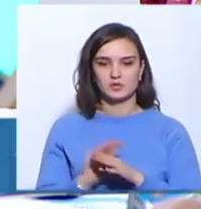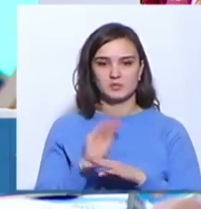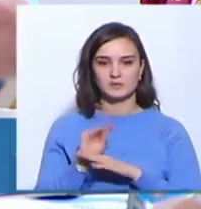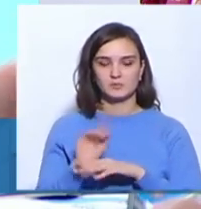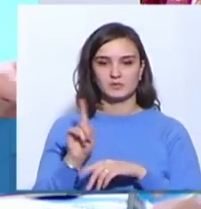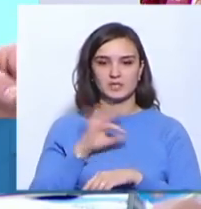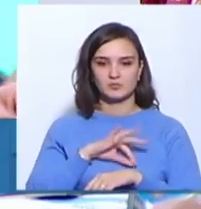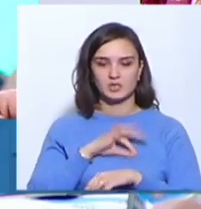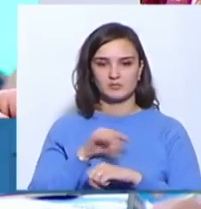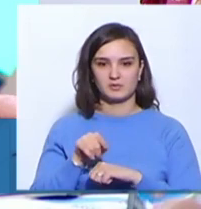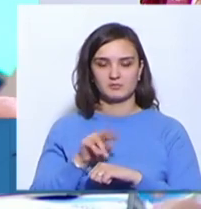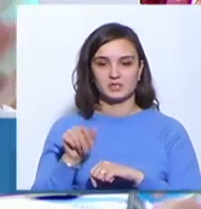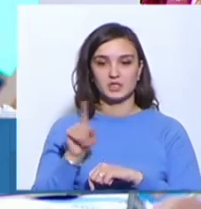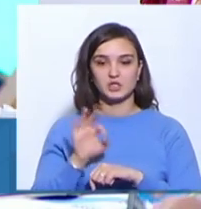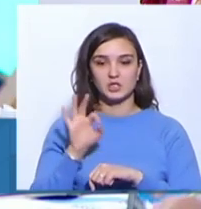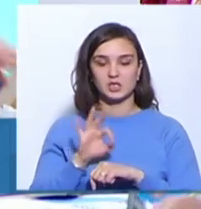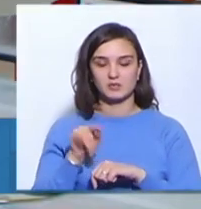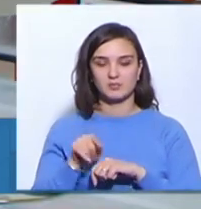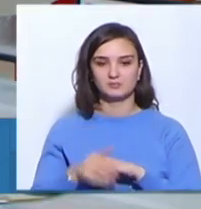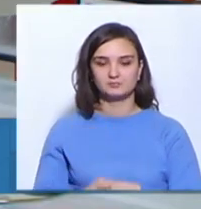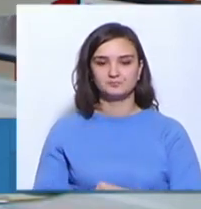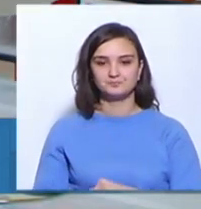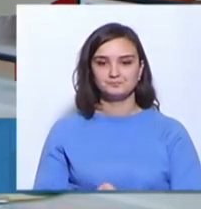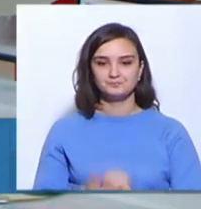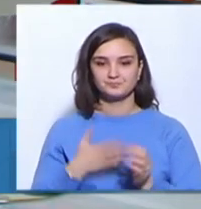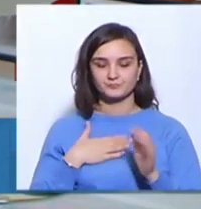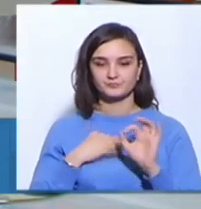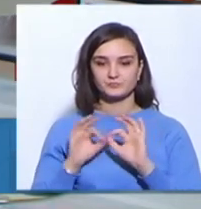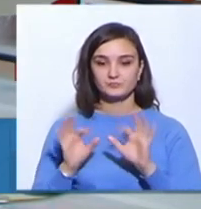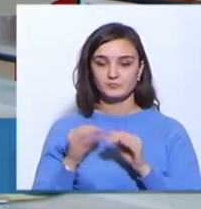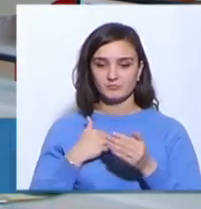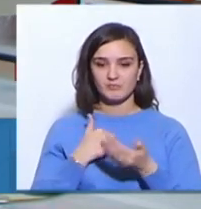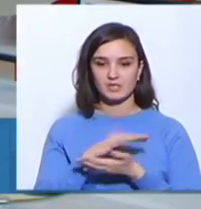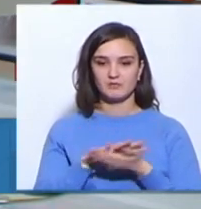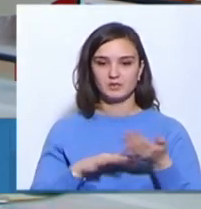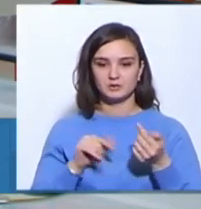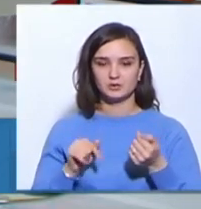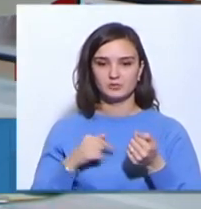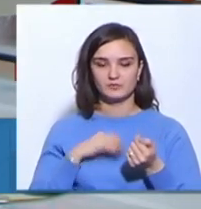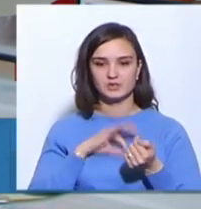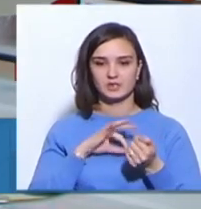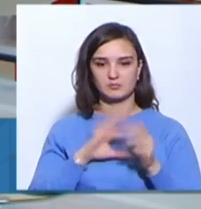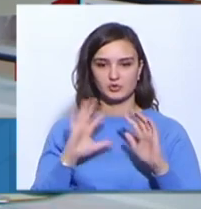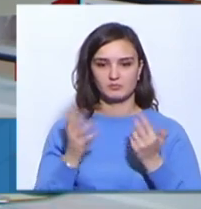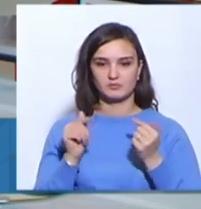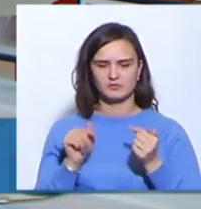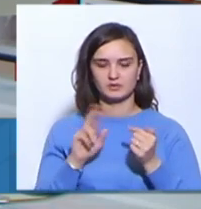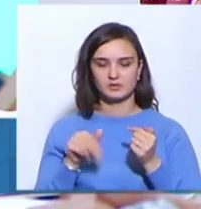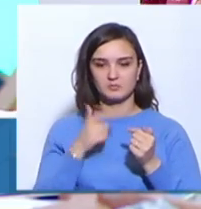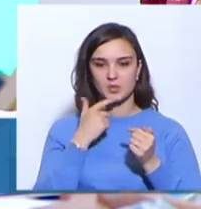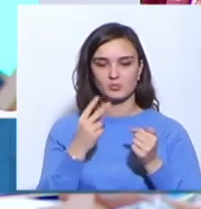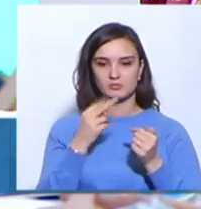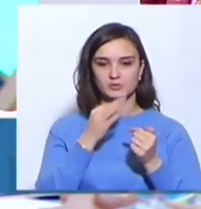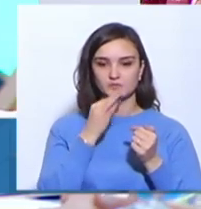ტიპია გამოსაყენებელი. რაც შეეხება ჩვენ საუბარს, მე მინდა გავაგრძელო ვისარგებლო შემთხვევით და